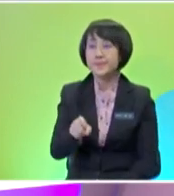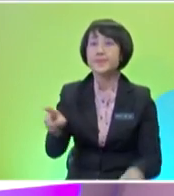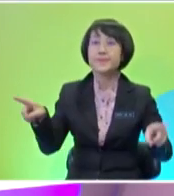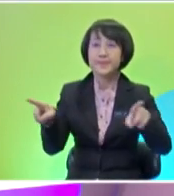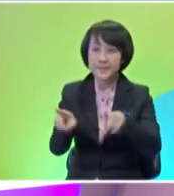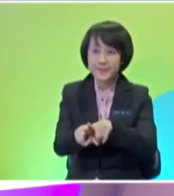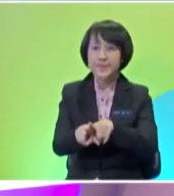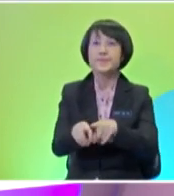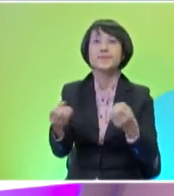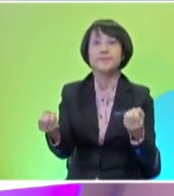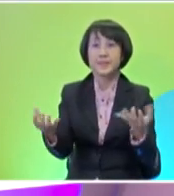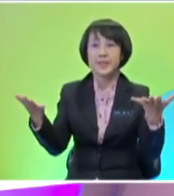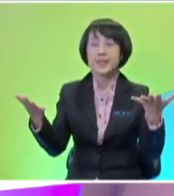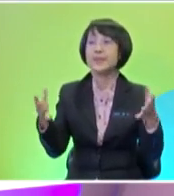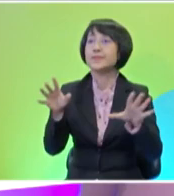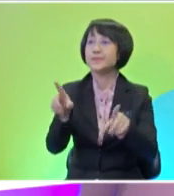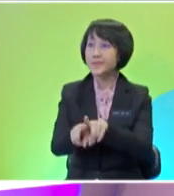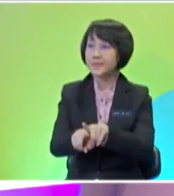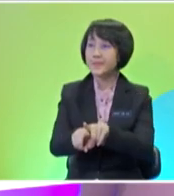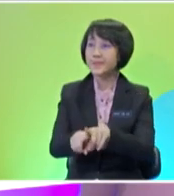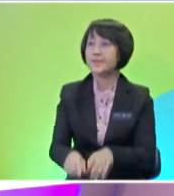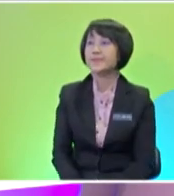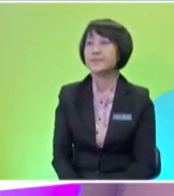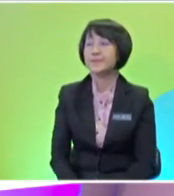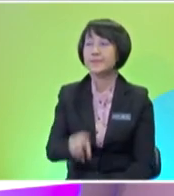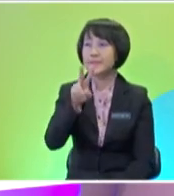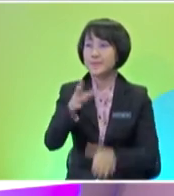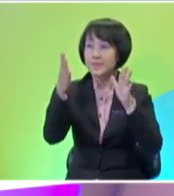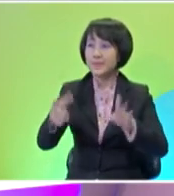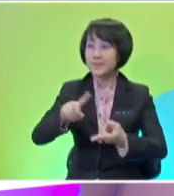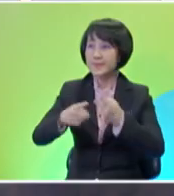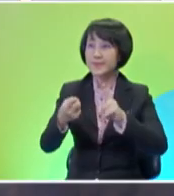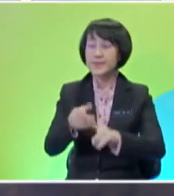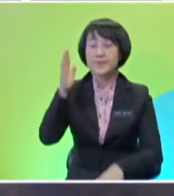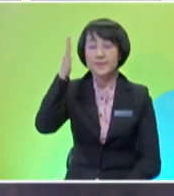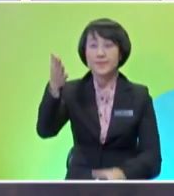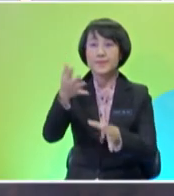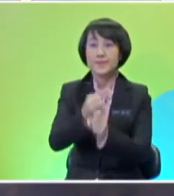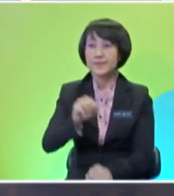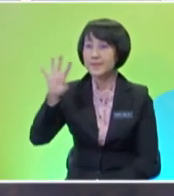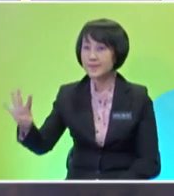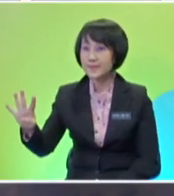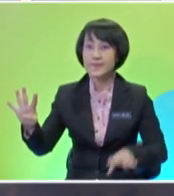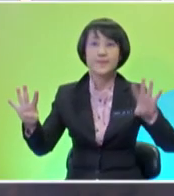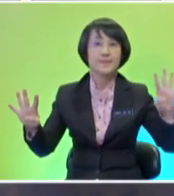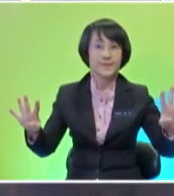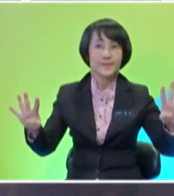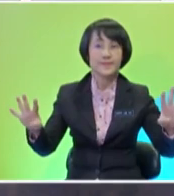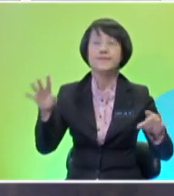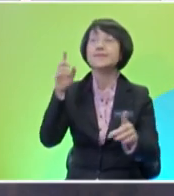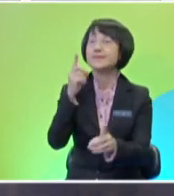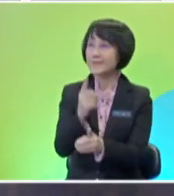sama banyak Oke jadi dua orang kawan saya akan dapat 4 biji Apple baju betul oke untuk menunjukkan